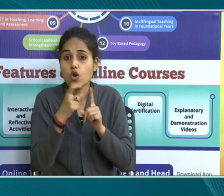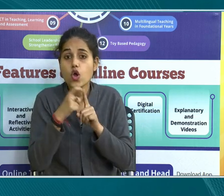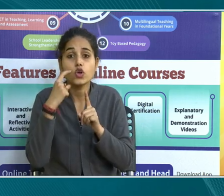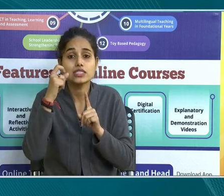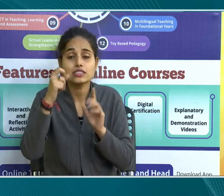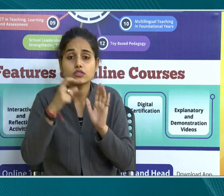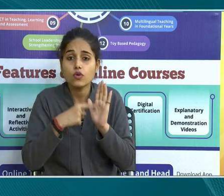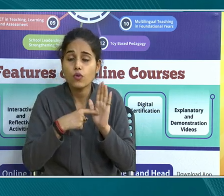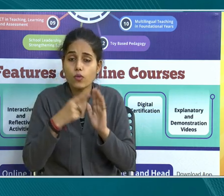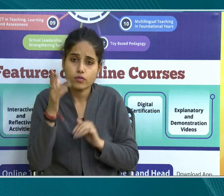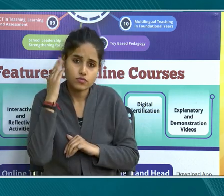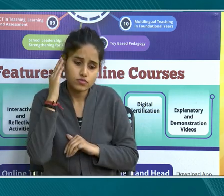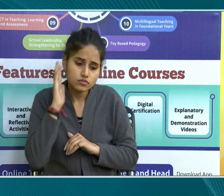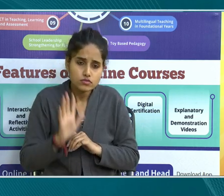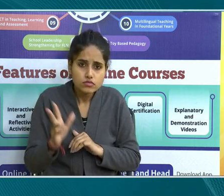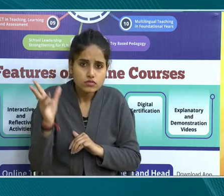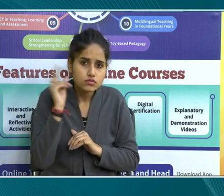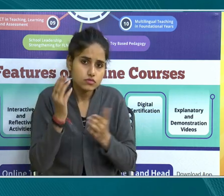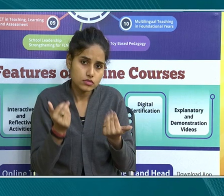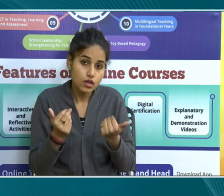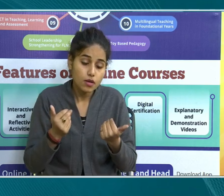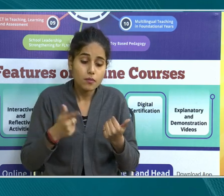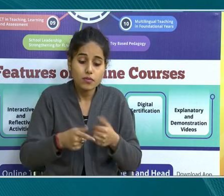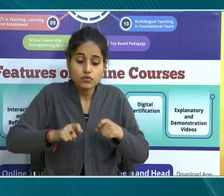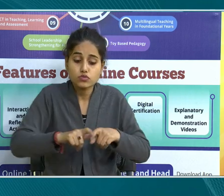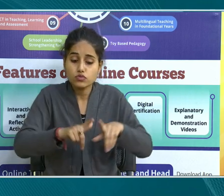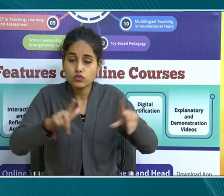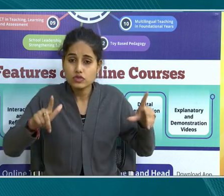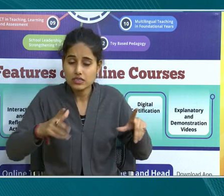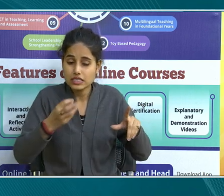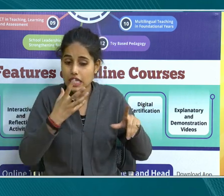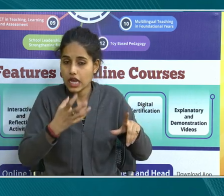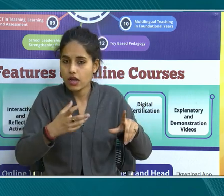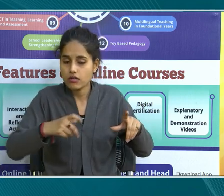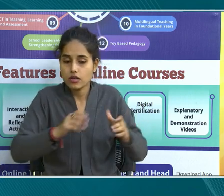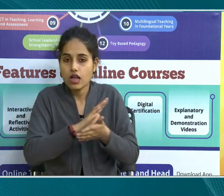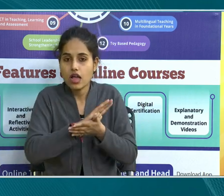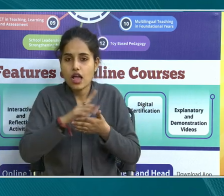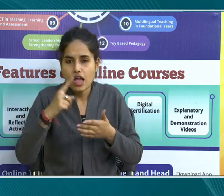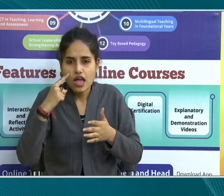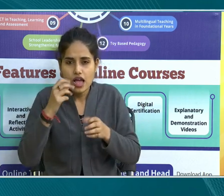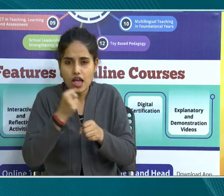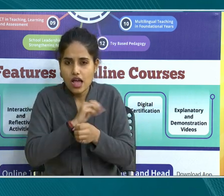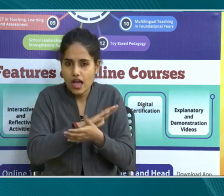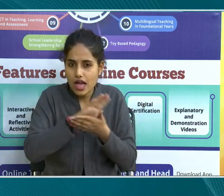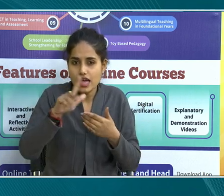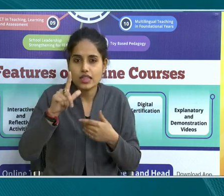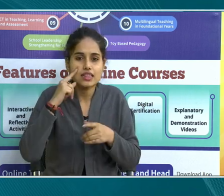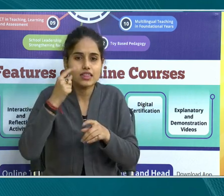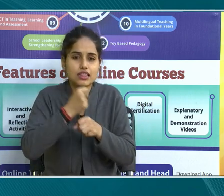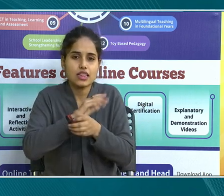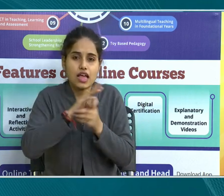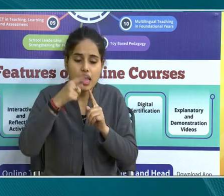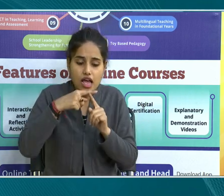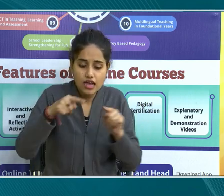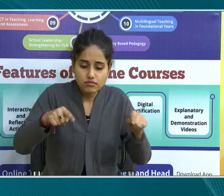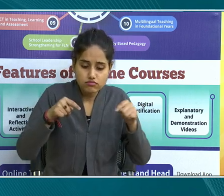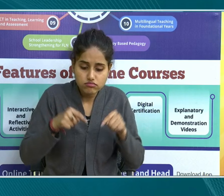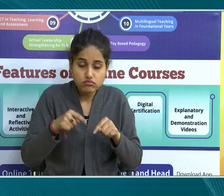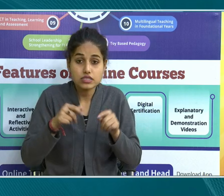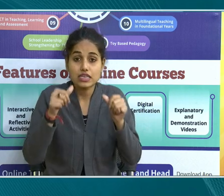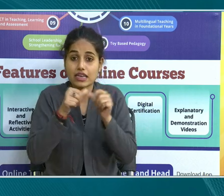कंटेंट मिलेगा प्लस आप उसको हाइलाइट कर सकते हैं आप उसको अंडरलाइन कर सकते हैं जो हमारे चिल्रन विद